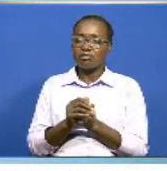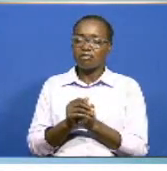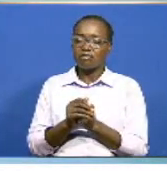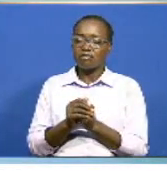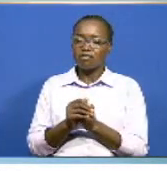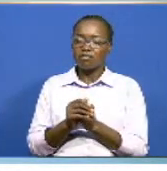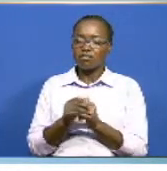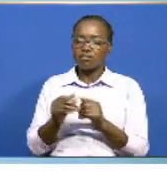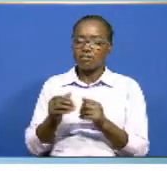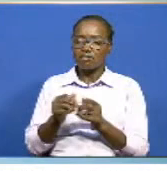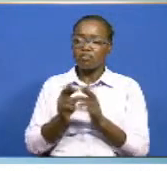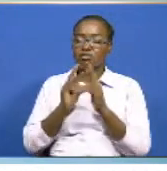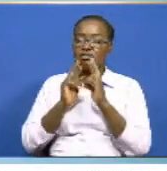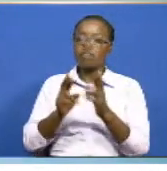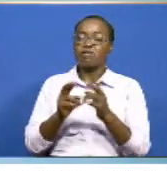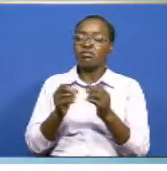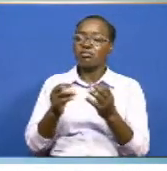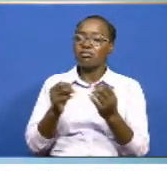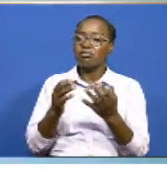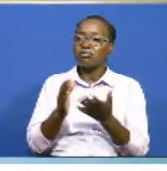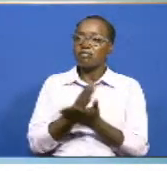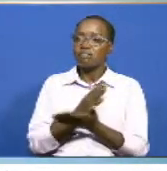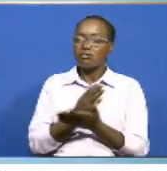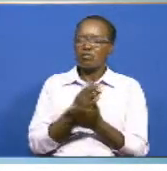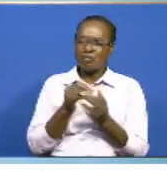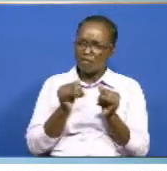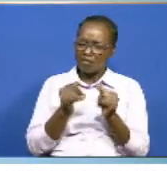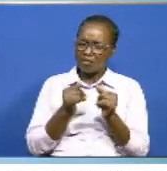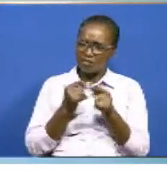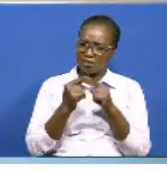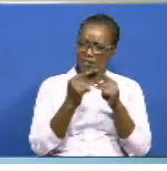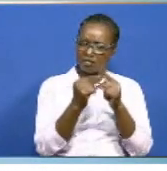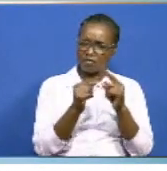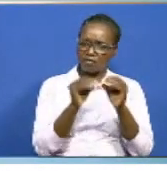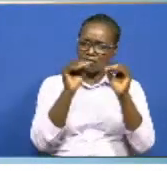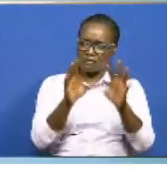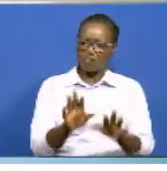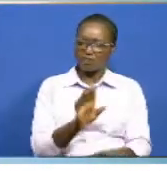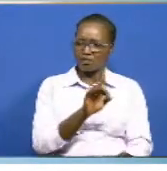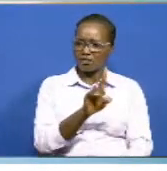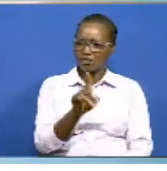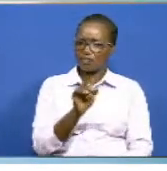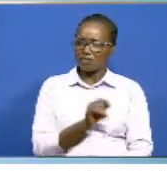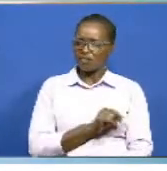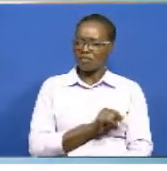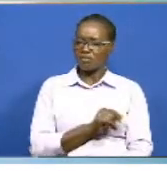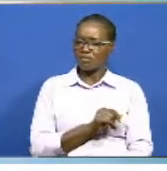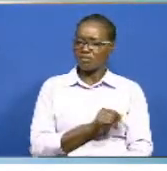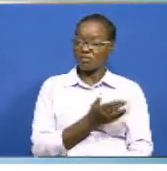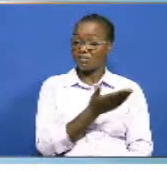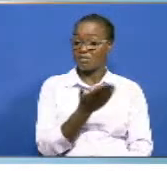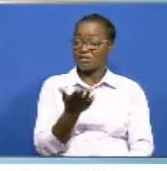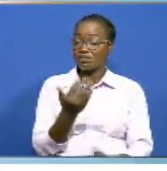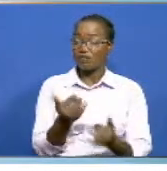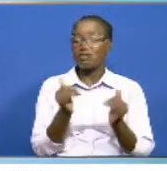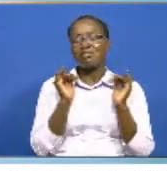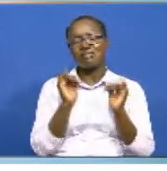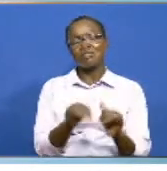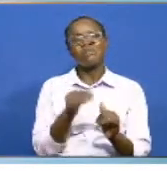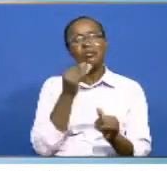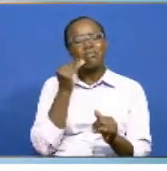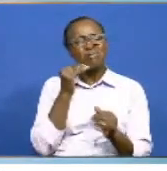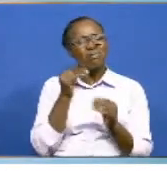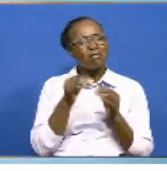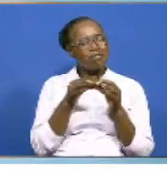tunazo ripoti kadhaa za wanafunzi kujaribu hata kuwa walimu. Na ukiona nilisema awali ya kwamba hawa watoto waliweza kukaa nyumbani kwa